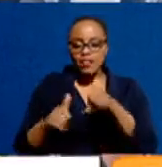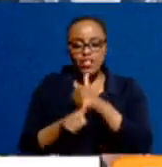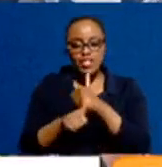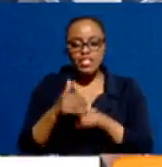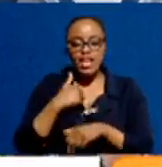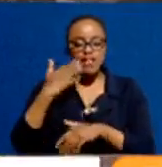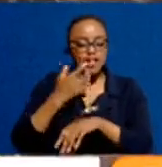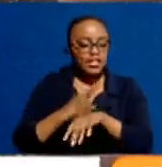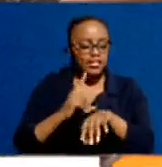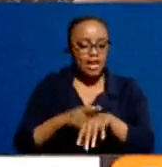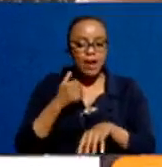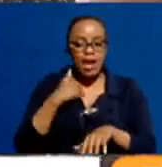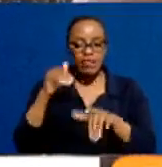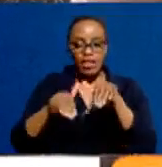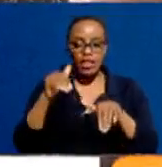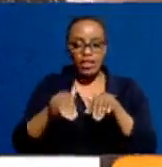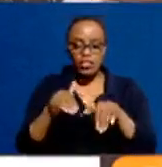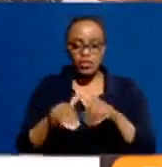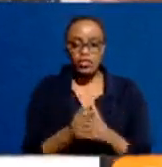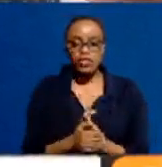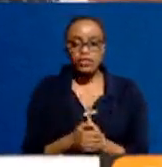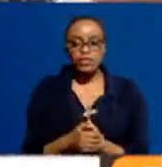wa uchaguzi mkuu.